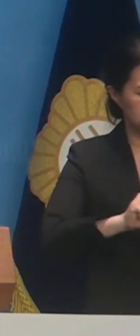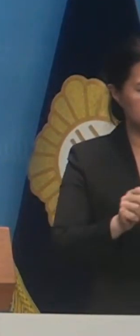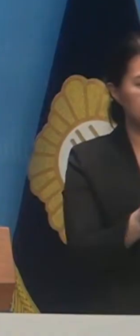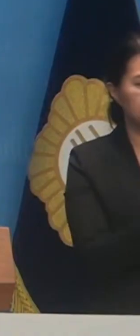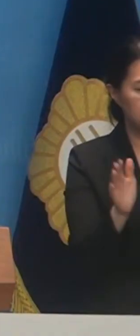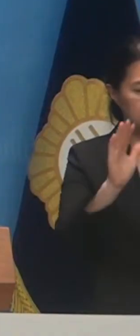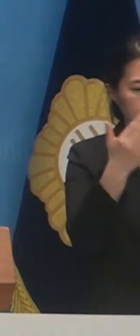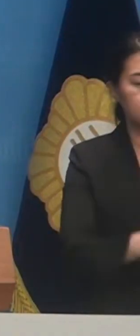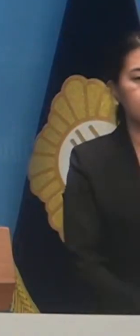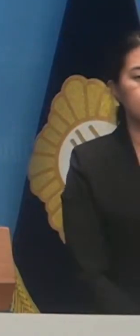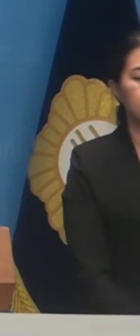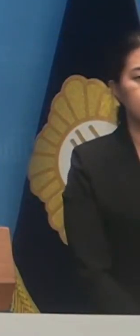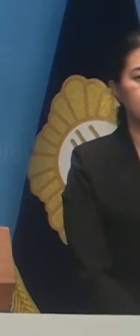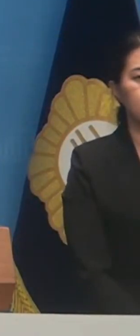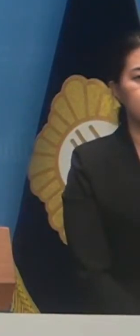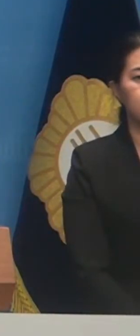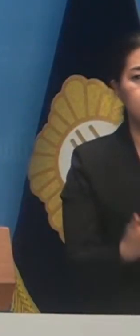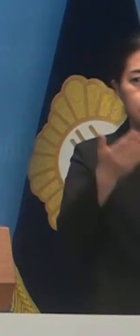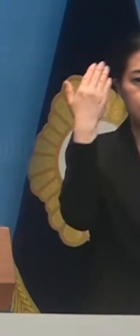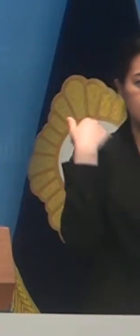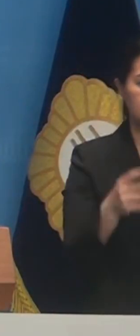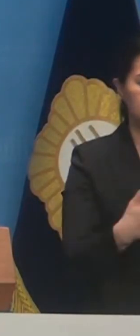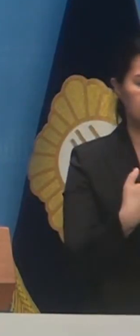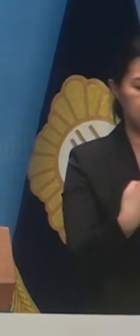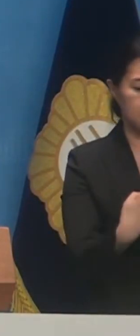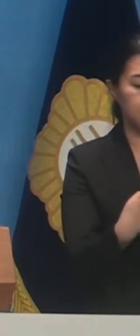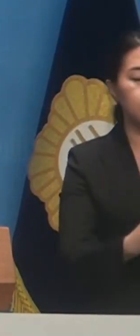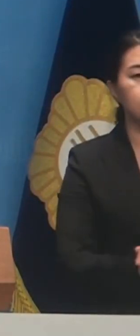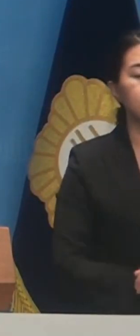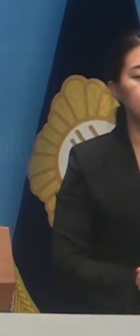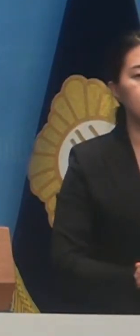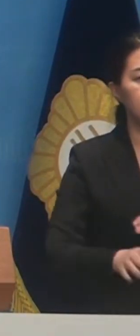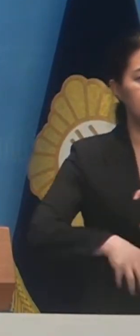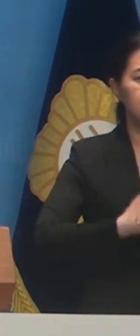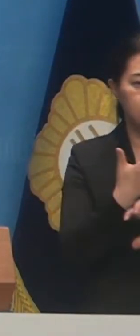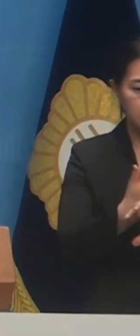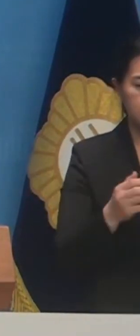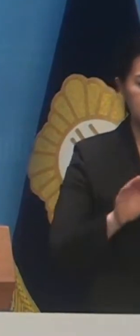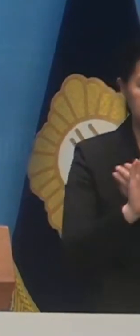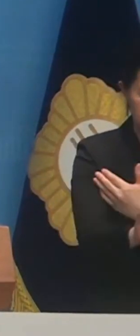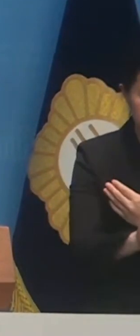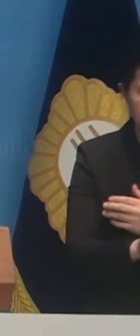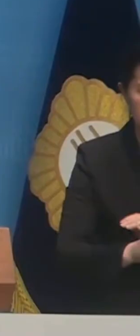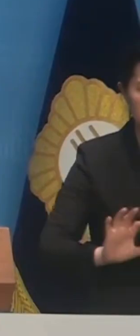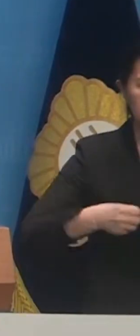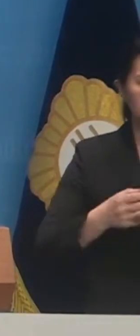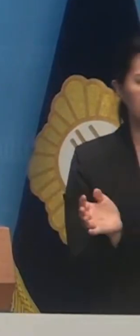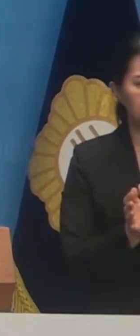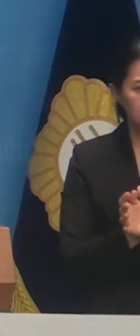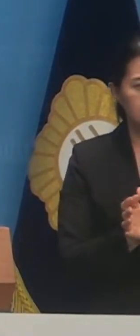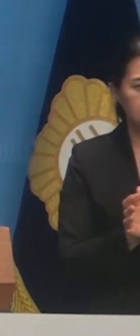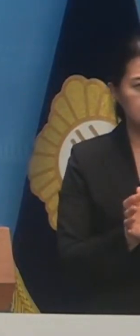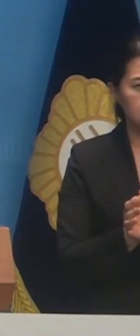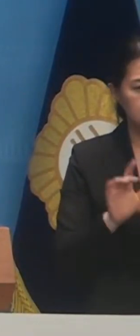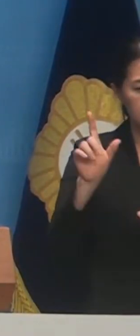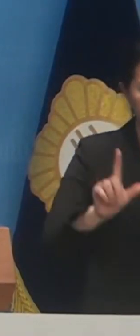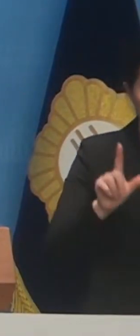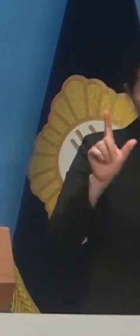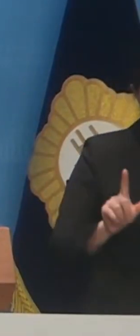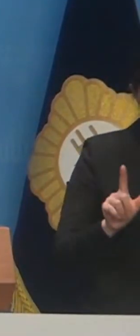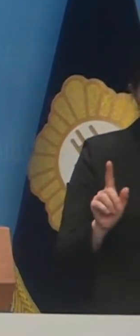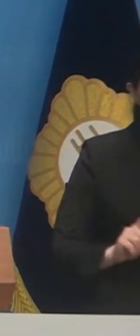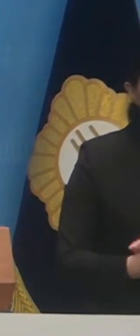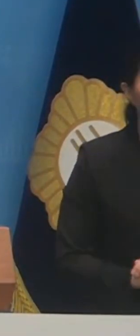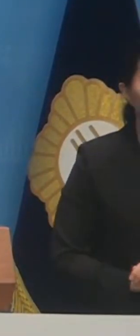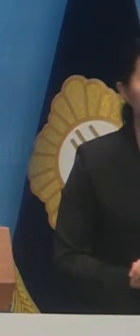돌입하였음을 알려드립니다. 지난해 12월 3일 내란의 밤 이후 보여준 국민의힘의 대표적인 위헌